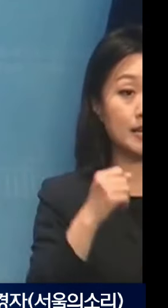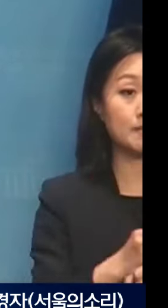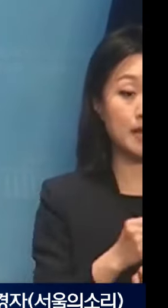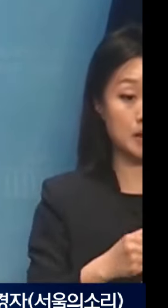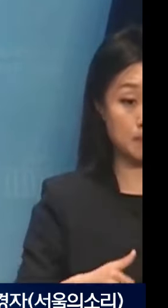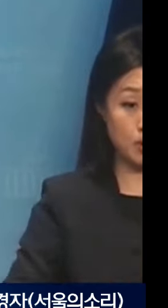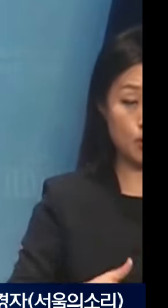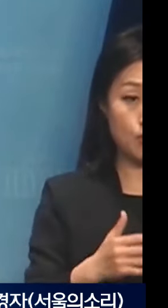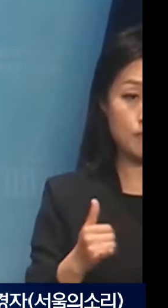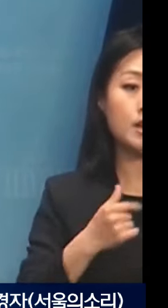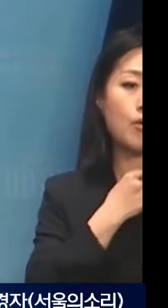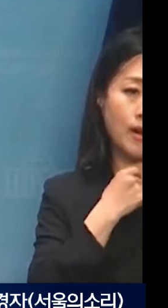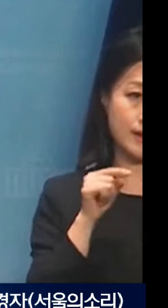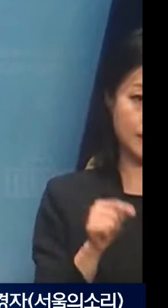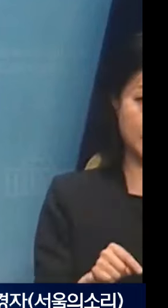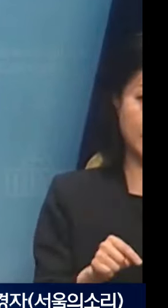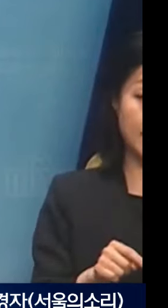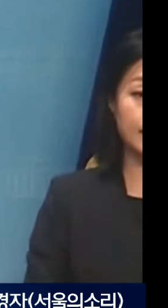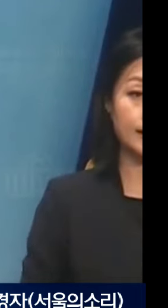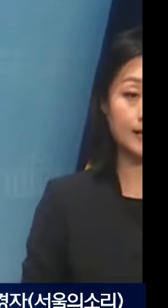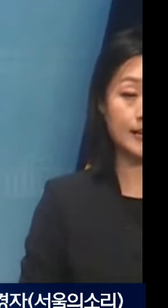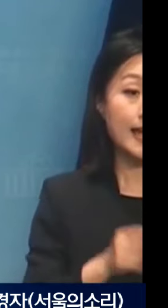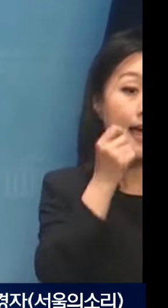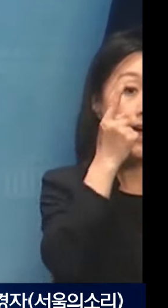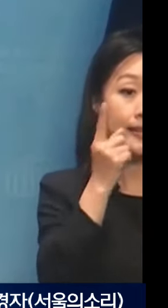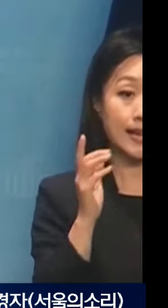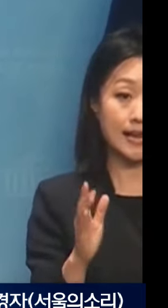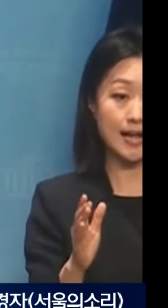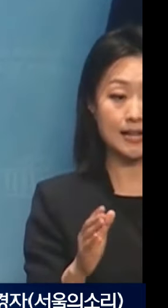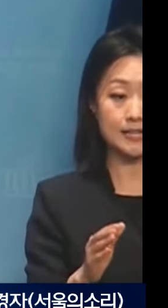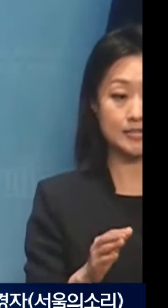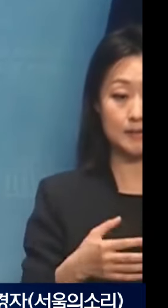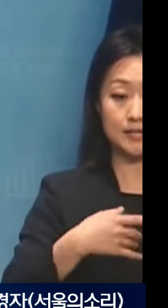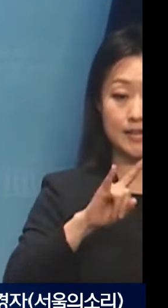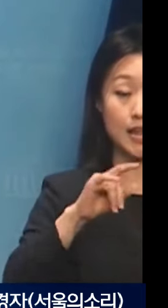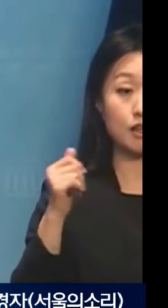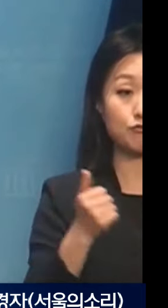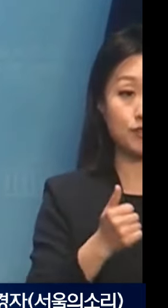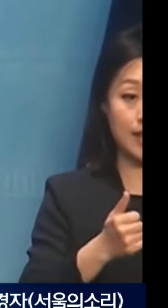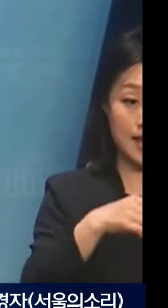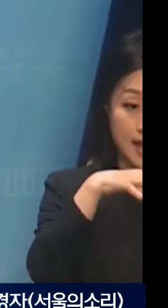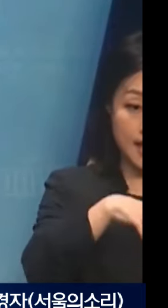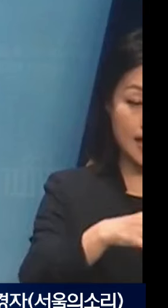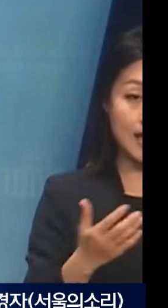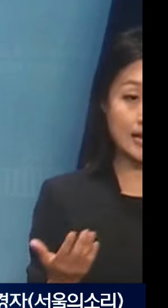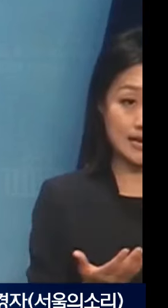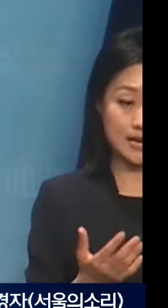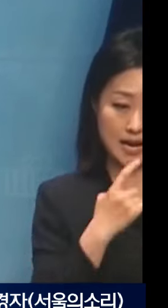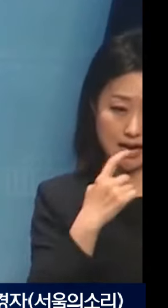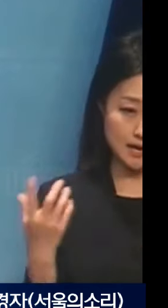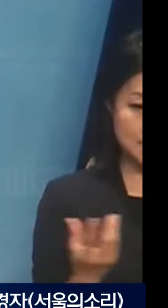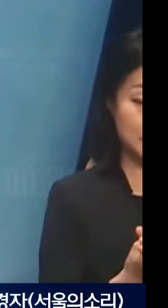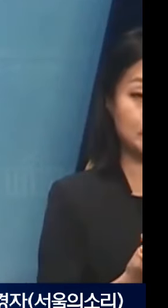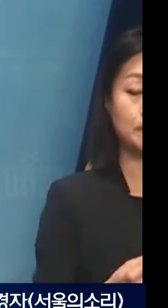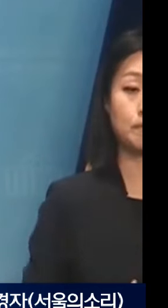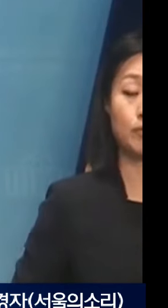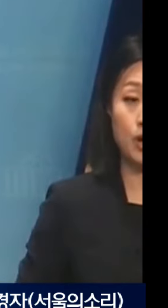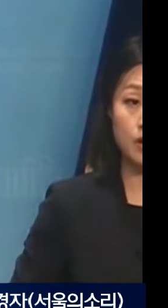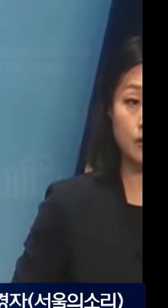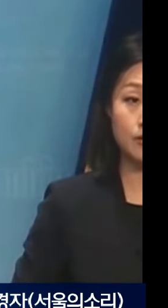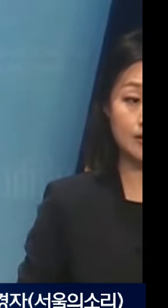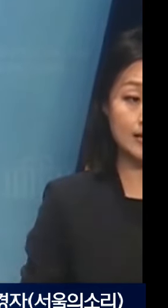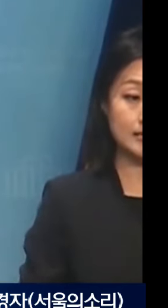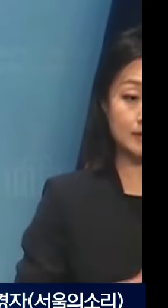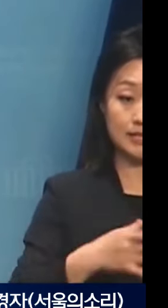국민의 명령입니다. 우리는 남은 30여일 동안 21대 국회에서 해야 할 일들을 마무리해야 합니다. 만약 남은 21대